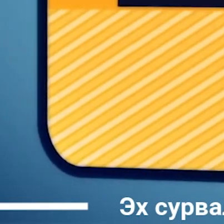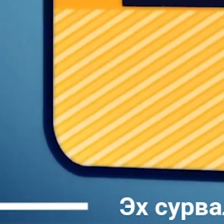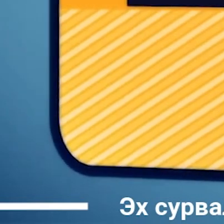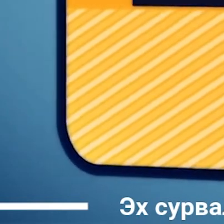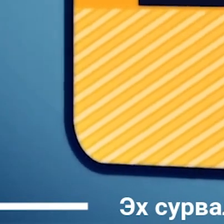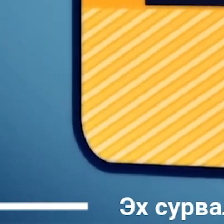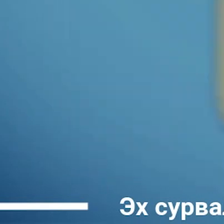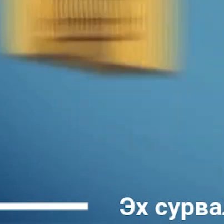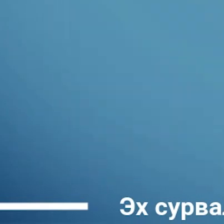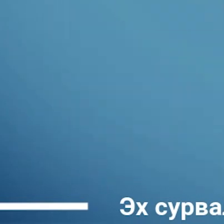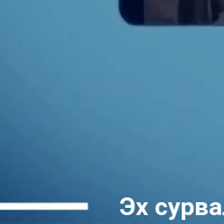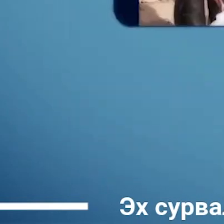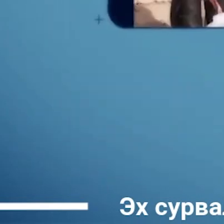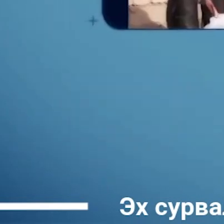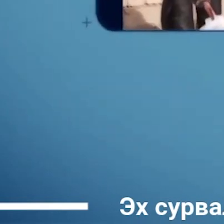цэвэр байлгая.